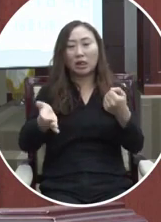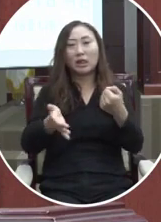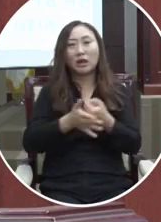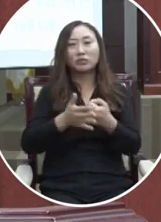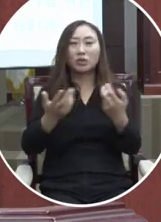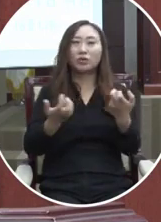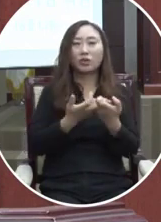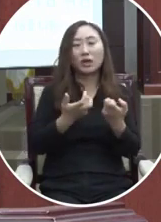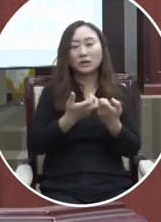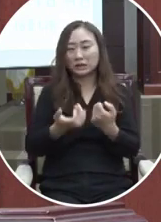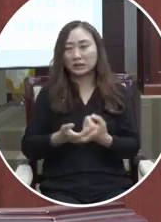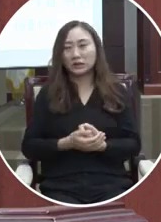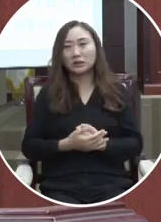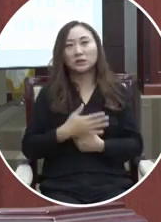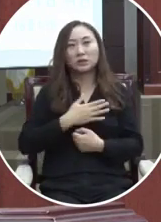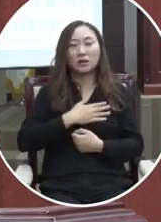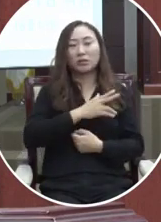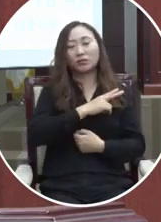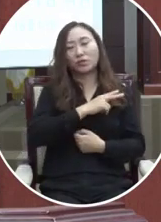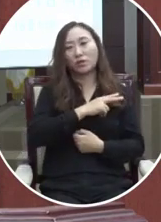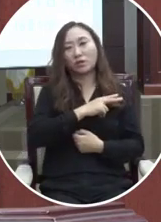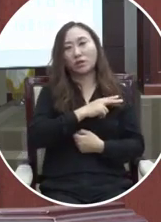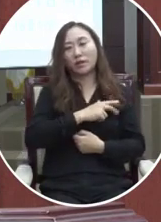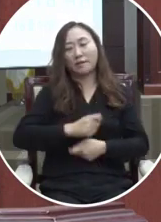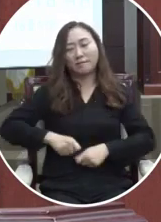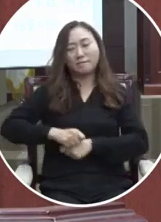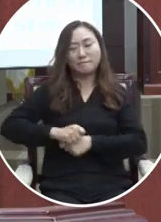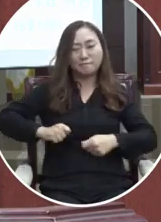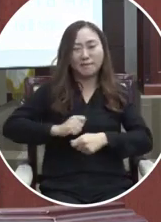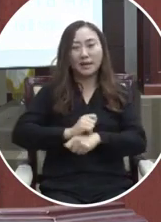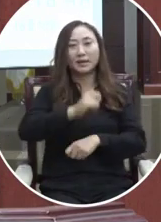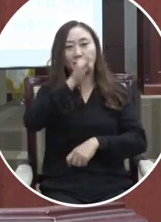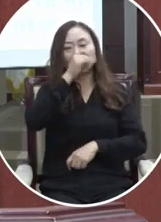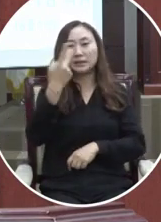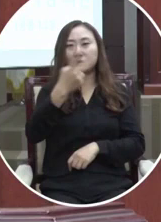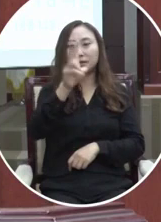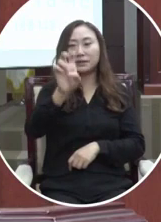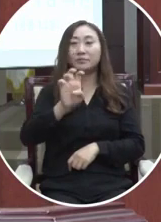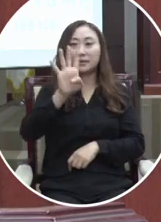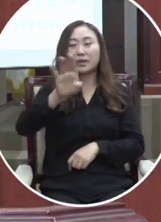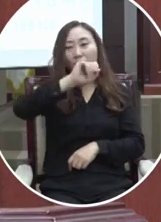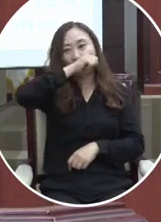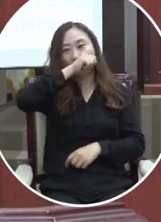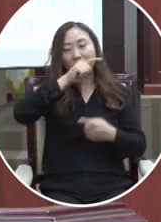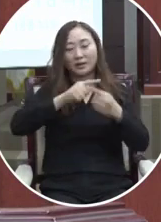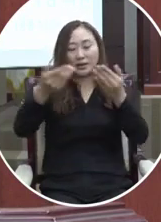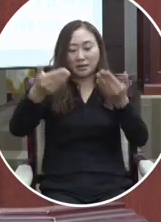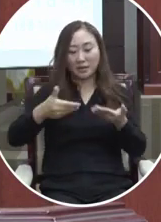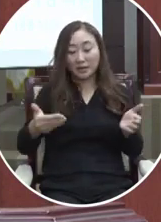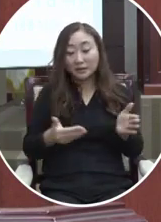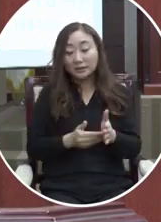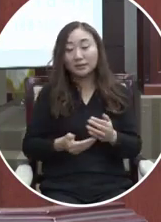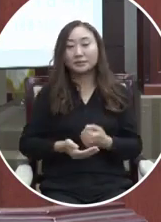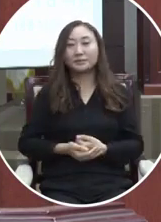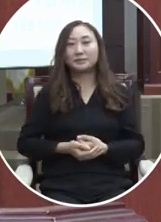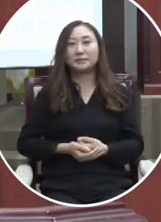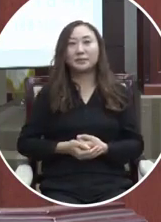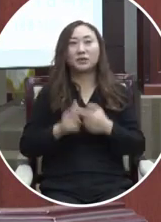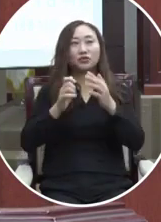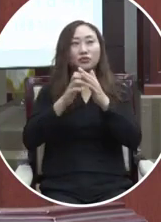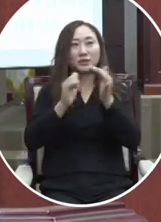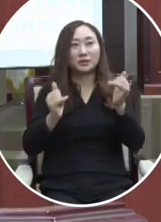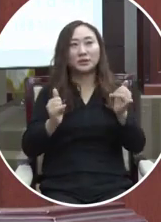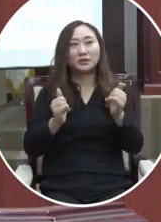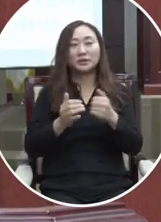노원구도서관 의원 역시 벌써부터 허리띠를 잔뜩 초인 2024년 예산안을 받아들었습니다